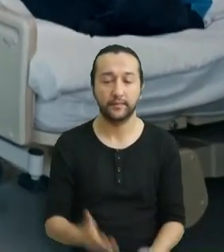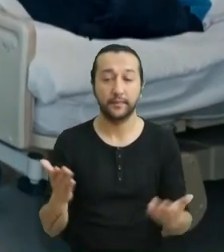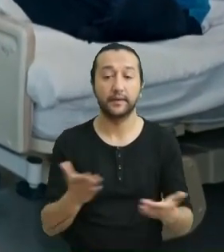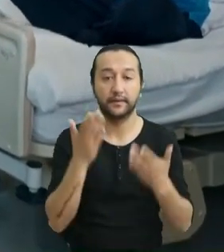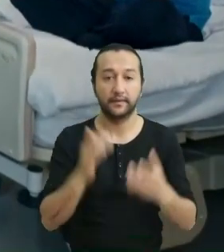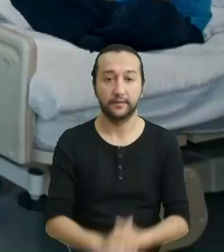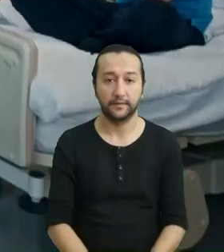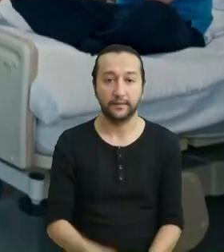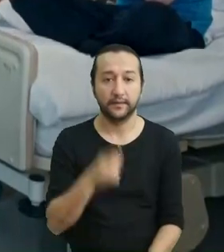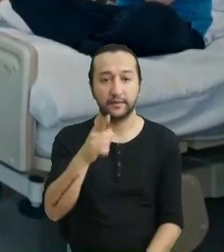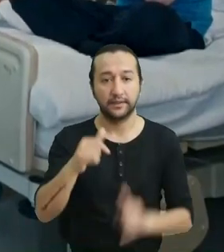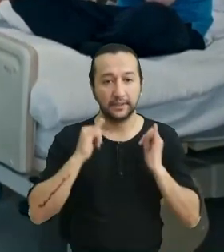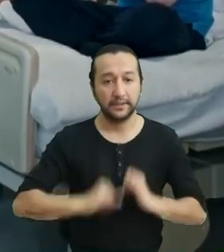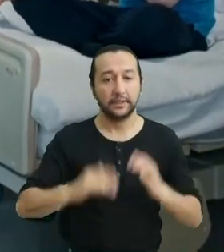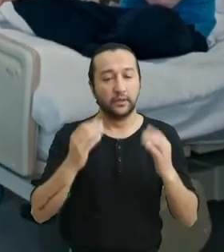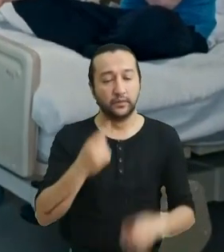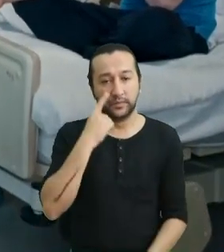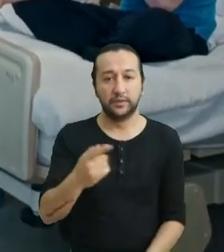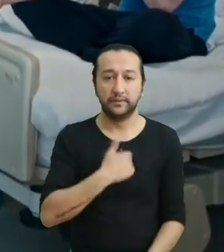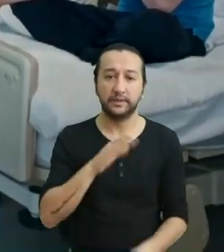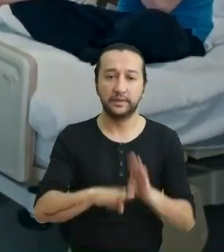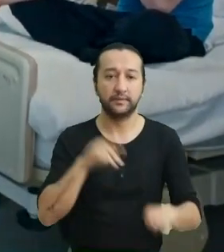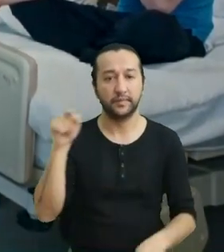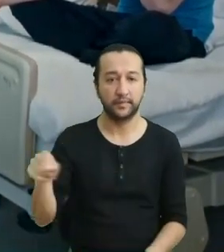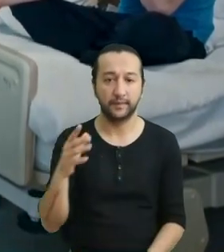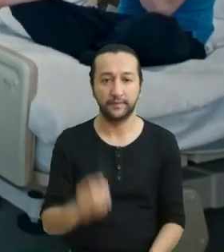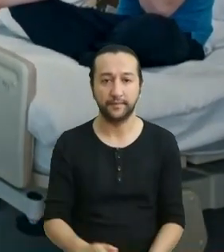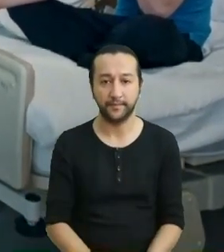Neyse. Siz dinlenmenize bakın. Biz kapıdayız.